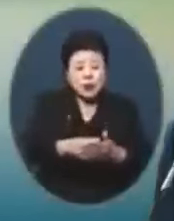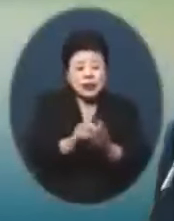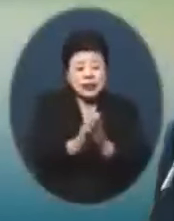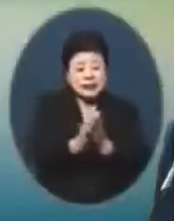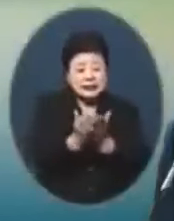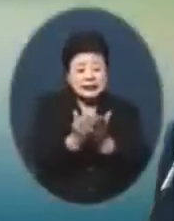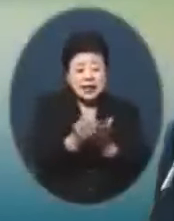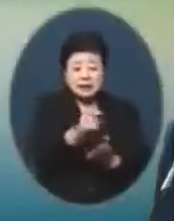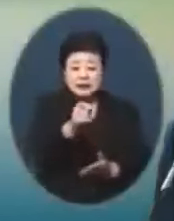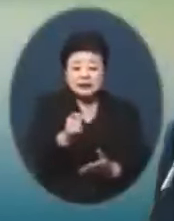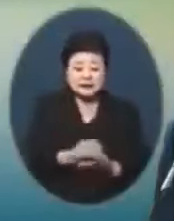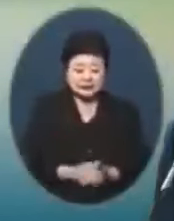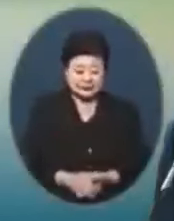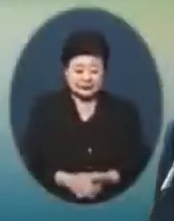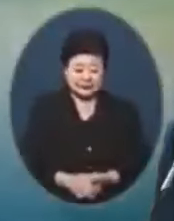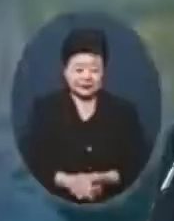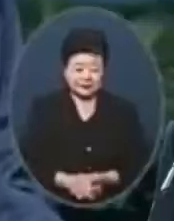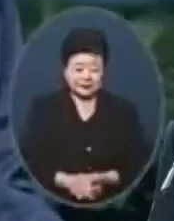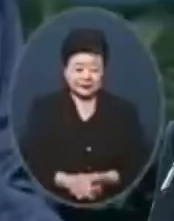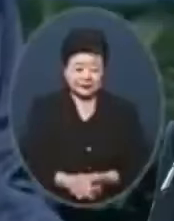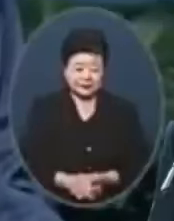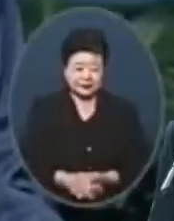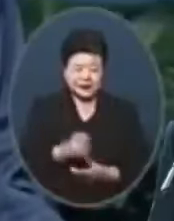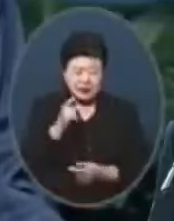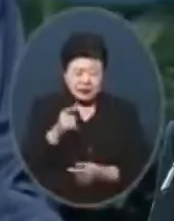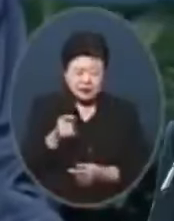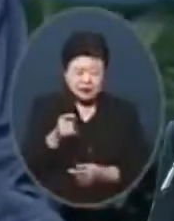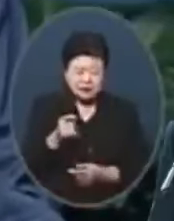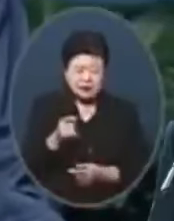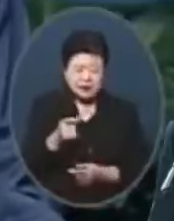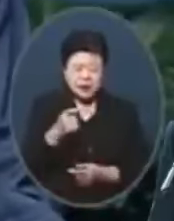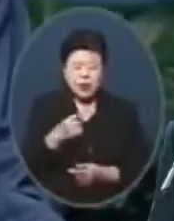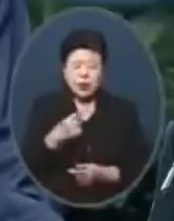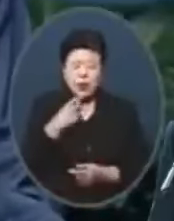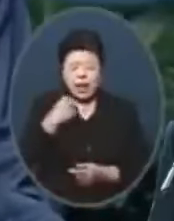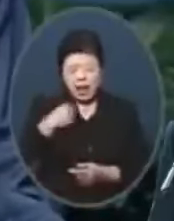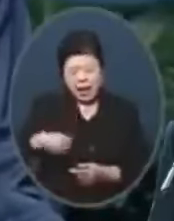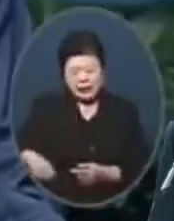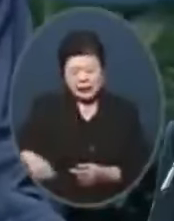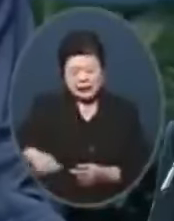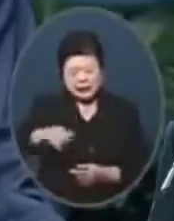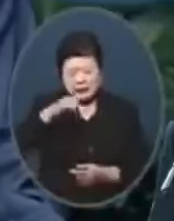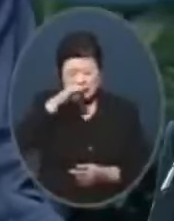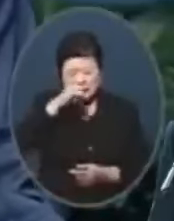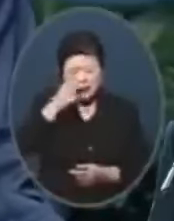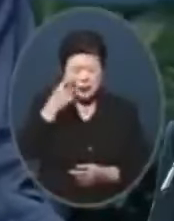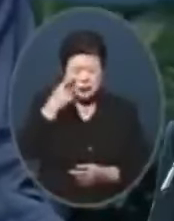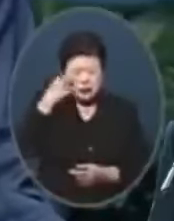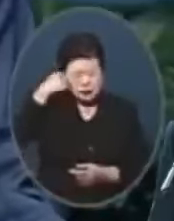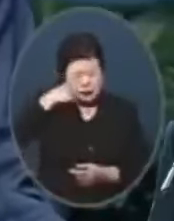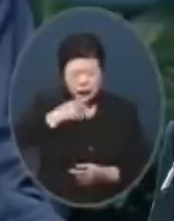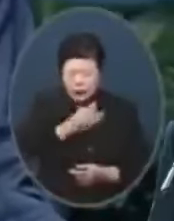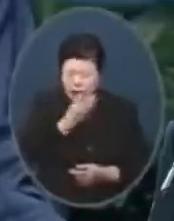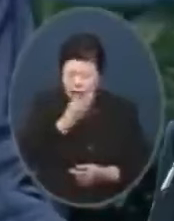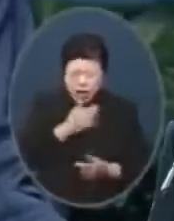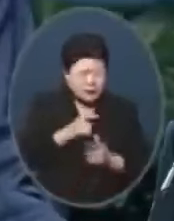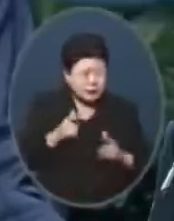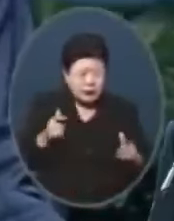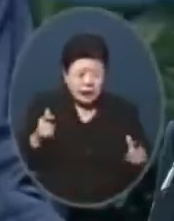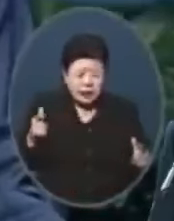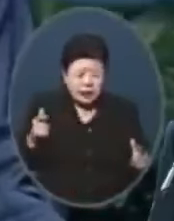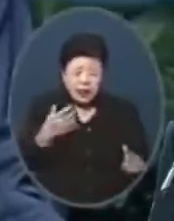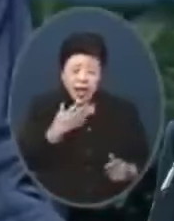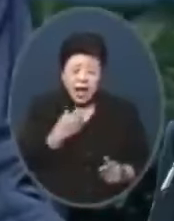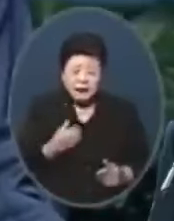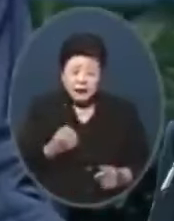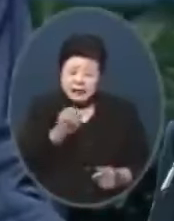책을 적었습니다. 왜냐하면 그는 외아들을 가지고 있었는데 눈에 넣어도 아프지 않고